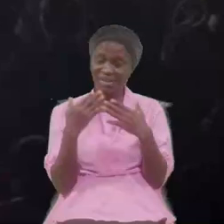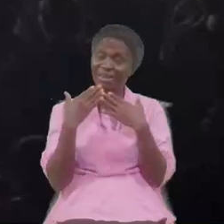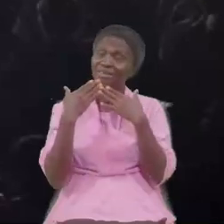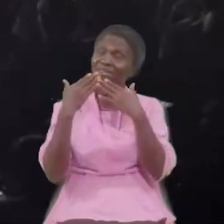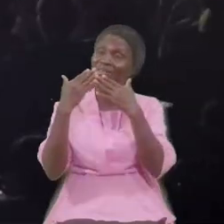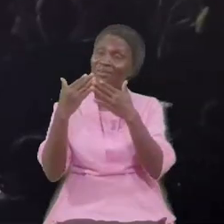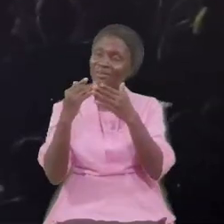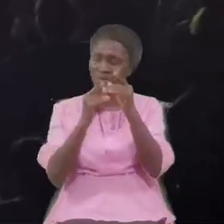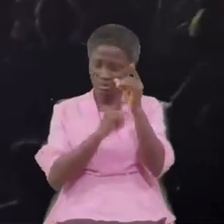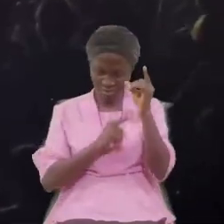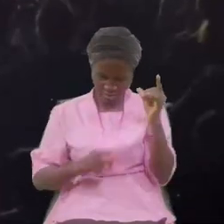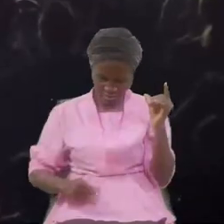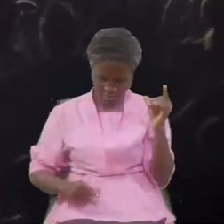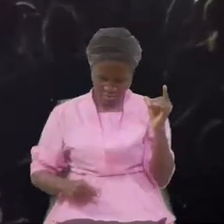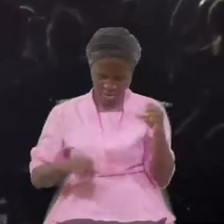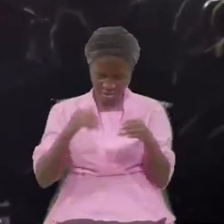Merci Seigneur.